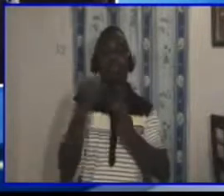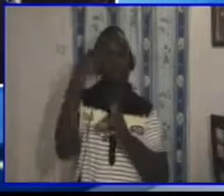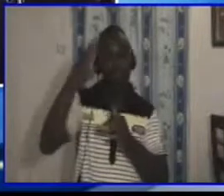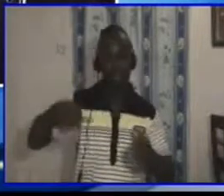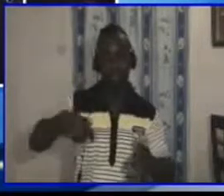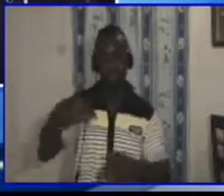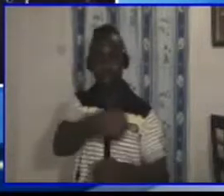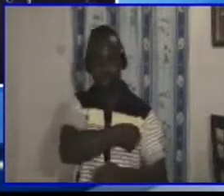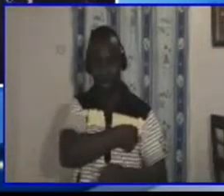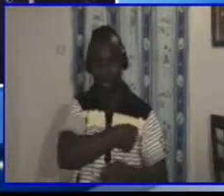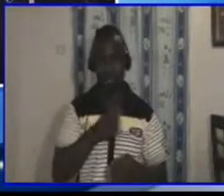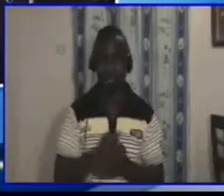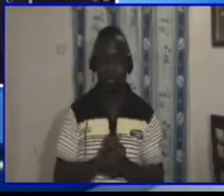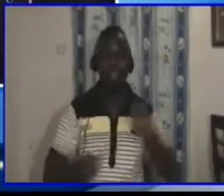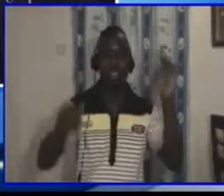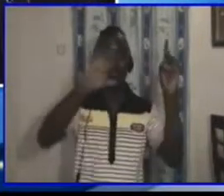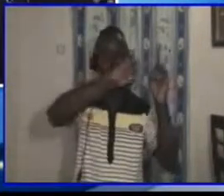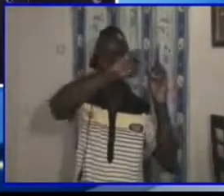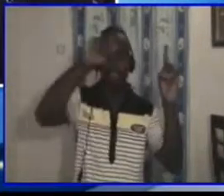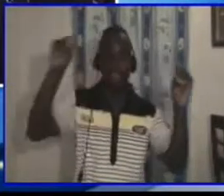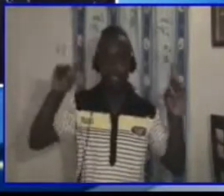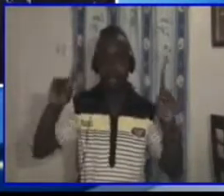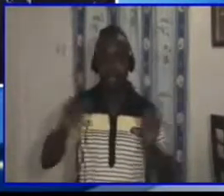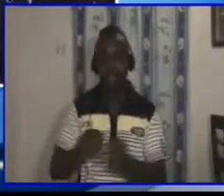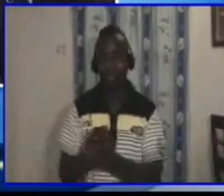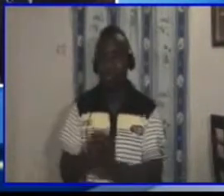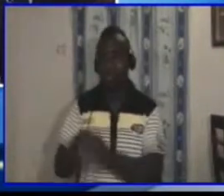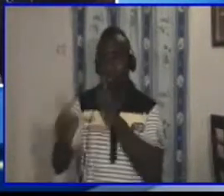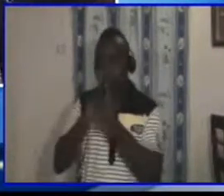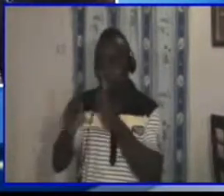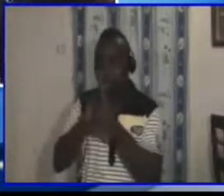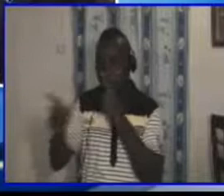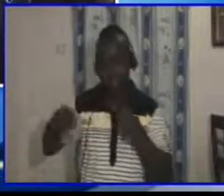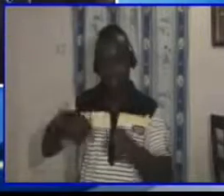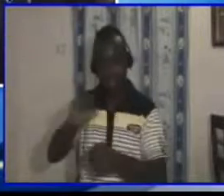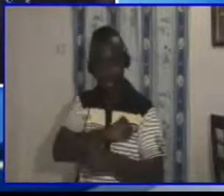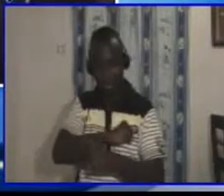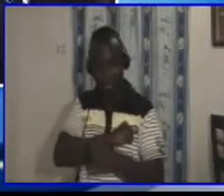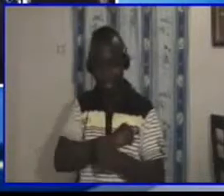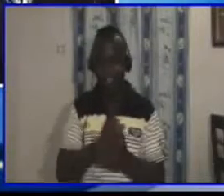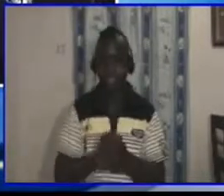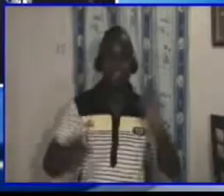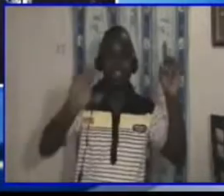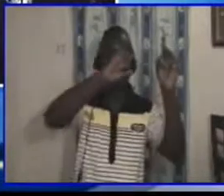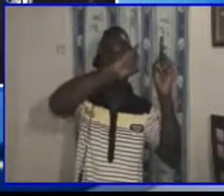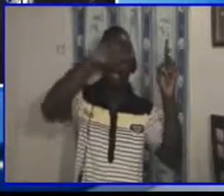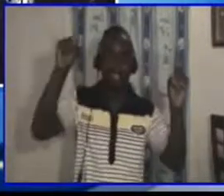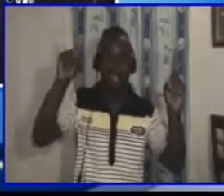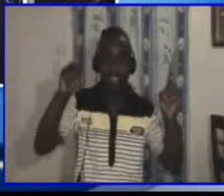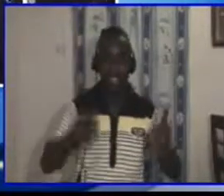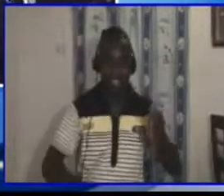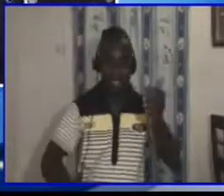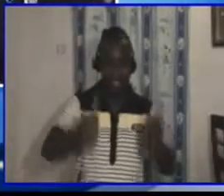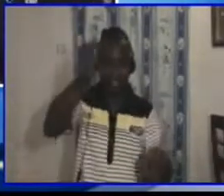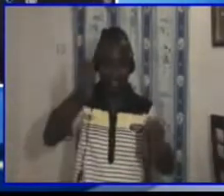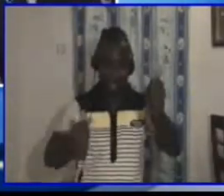il nostro signore è divenuto tutto per noi egli è il